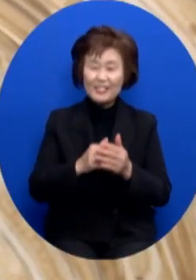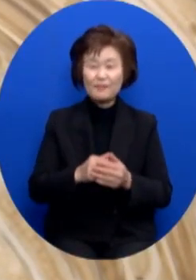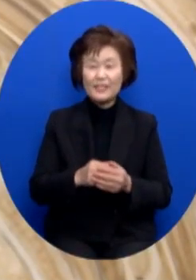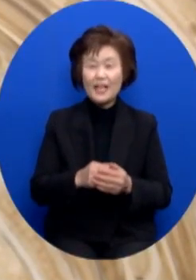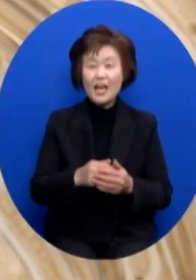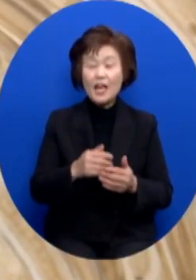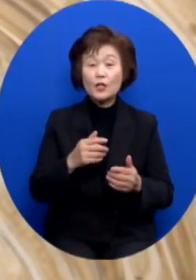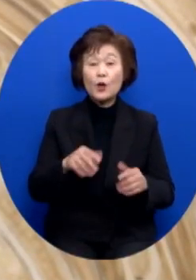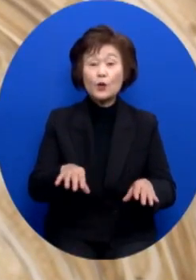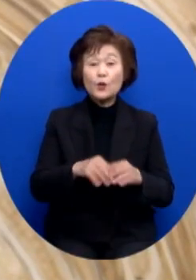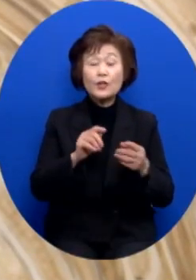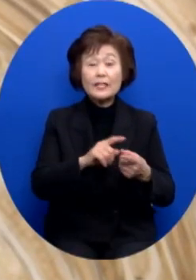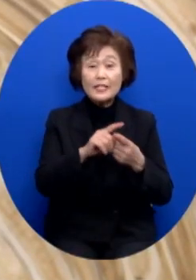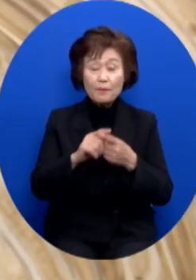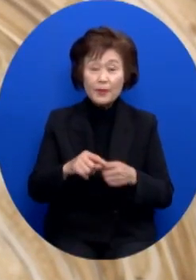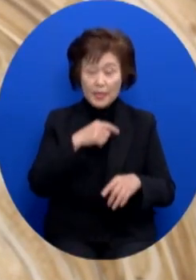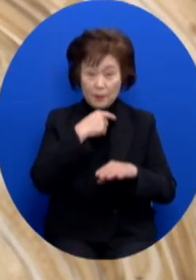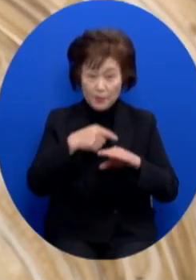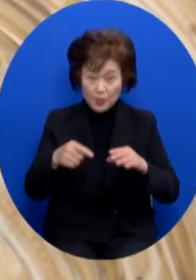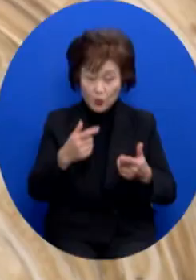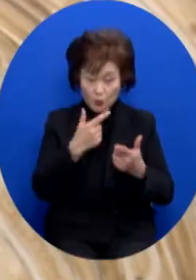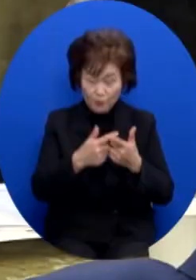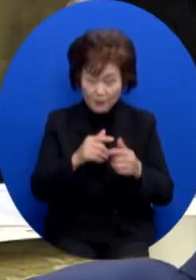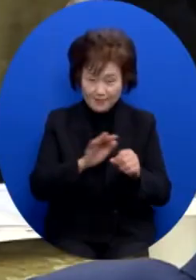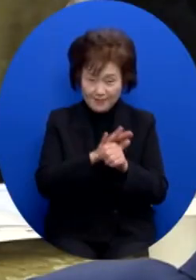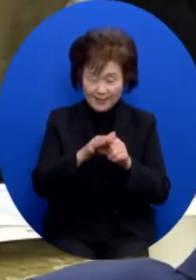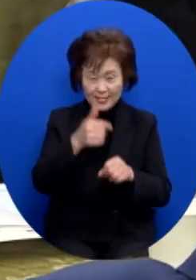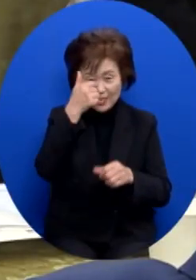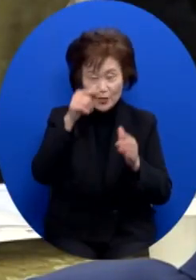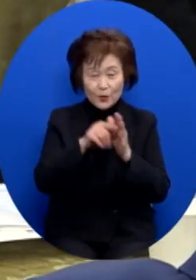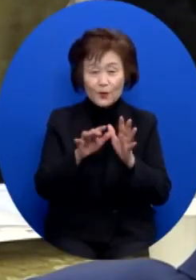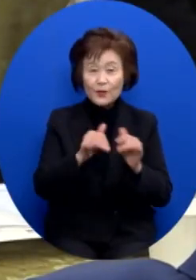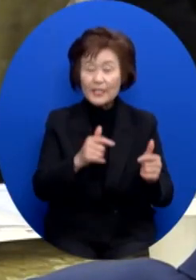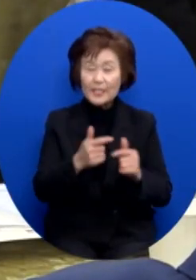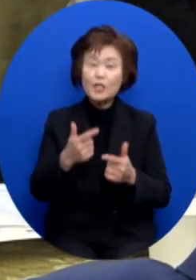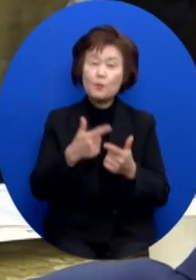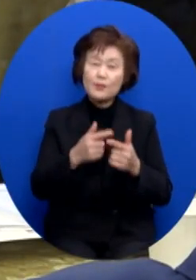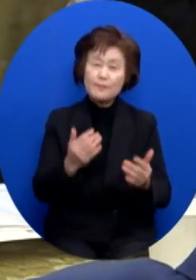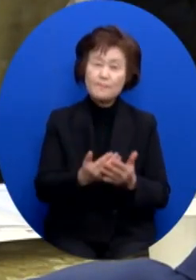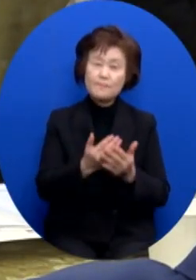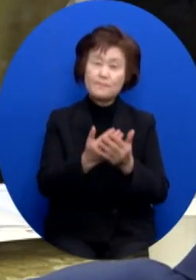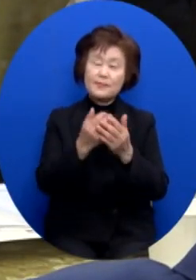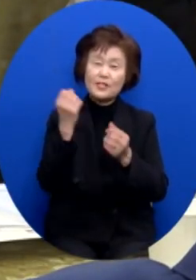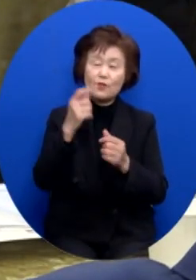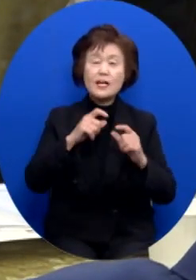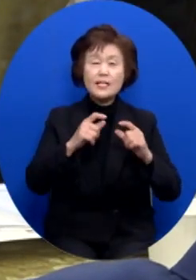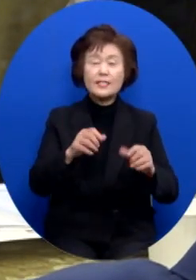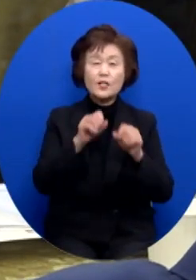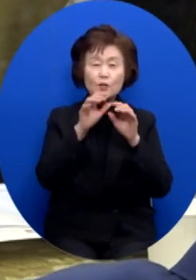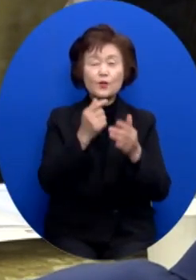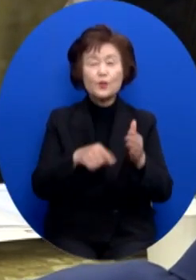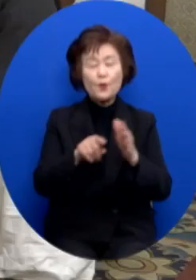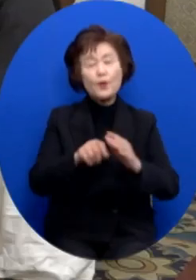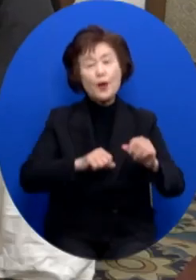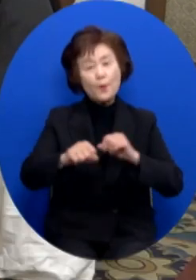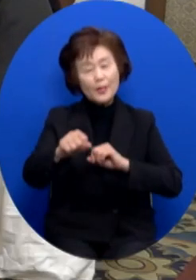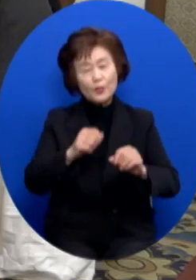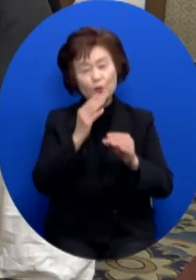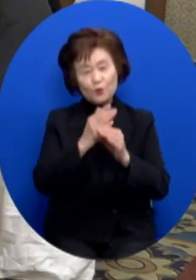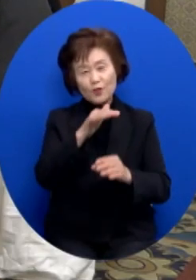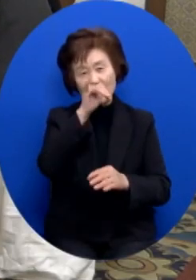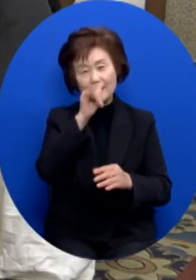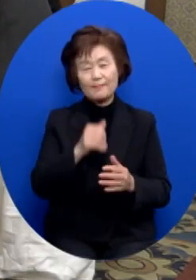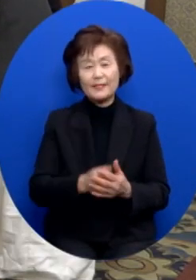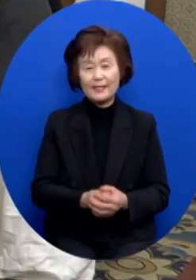이어졌습니다 족과 산을 사랑하는 기독인들이 부산의 발전과 지역 선교를 위해 활동하고